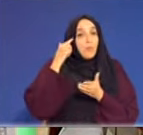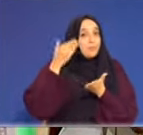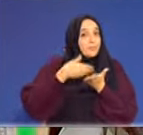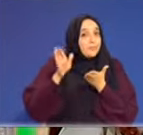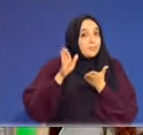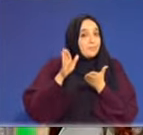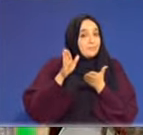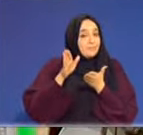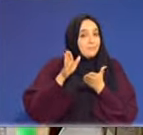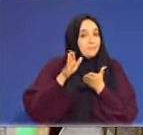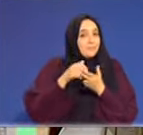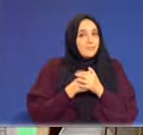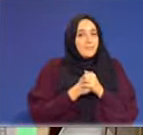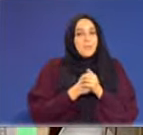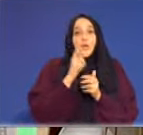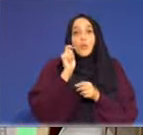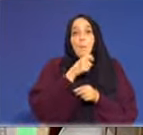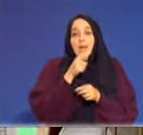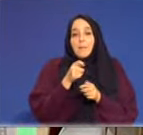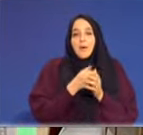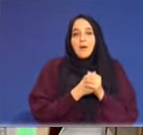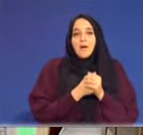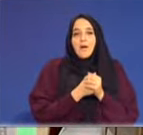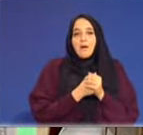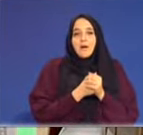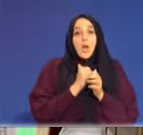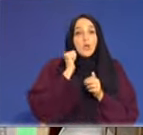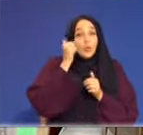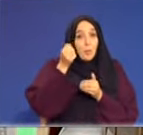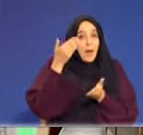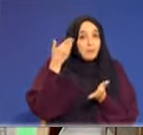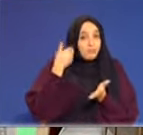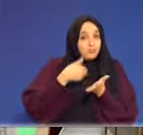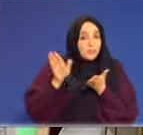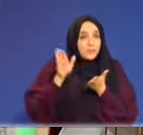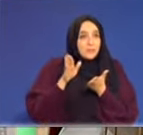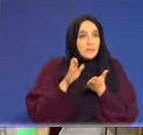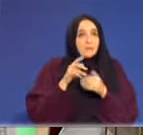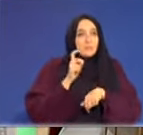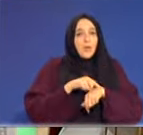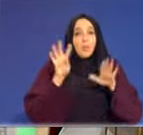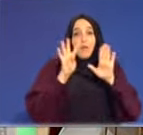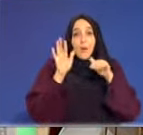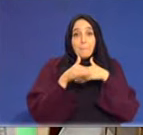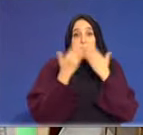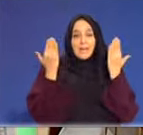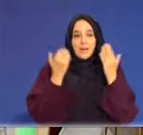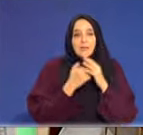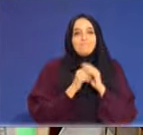بس نعم طرد، ومن المفترض أنكم تطردون غدا إن شاء الله ابتداء من الساعة 9